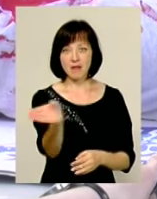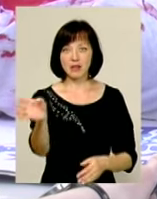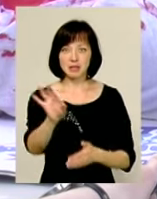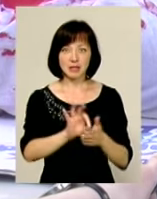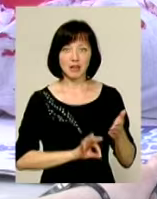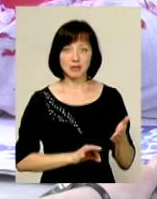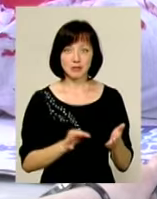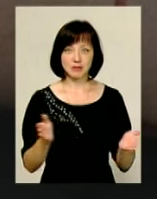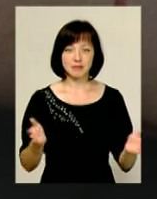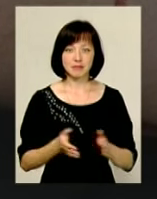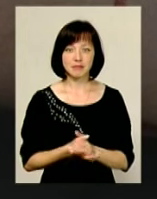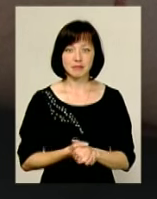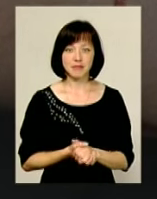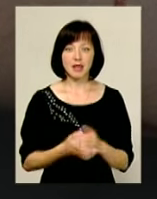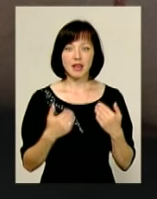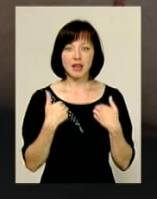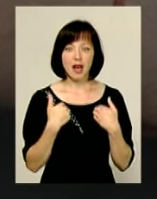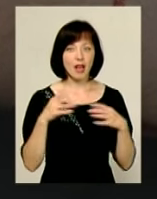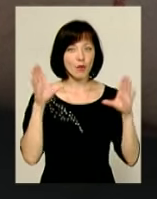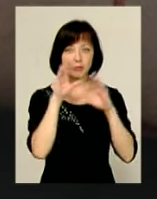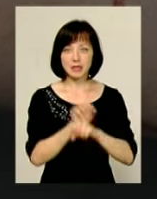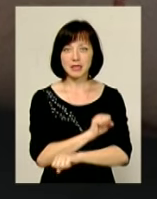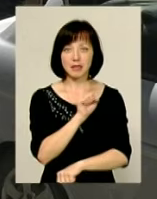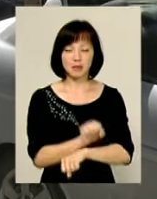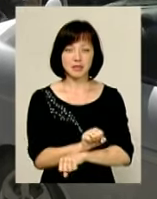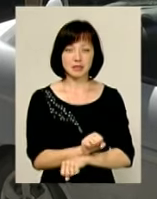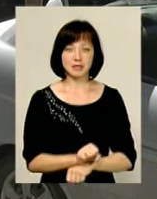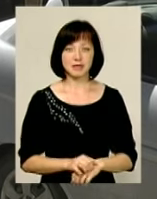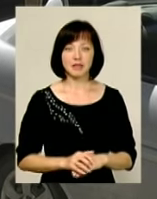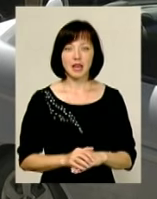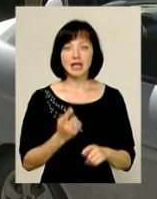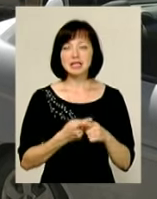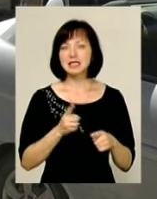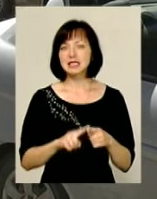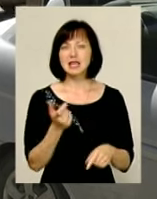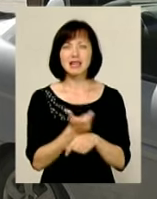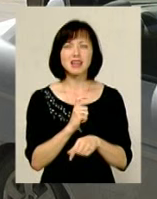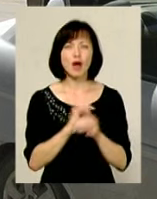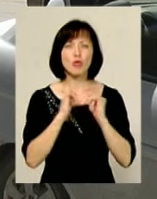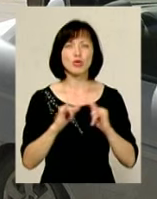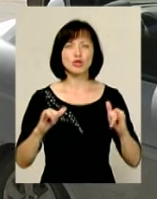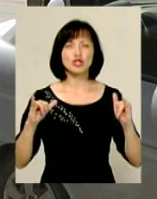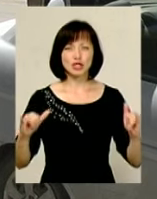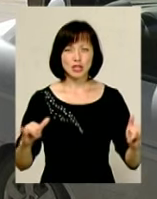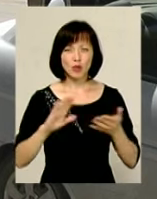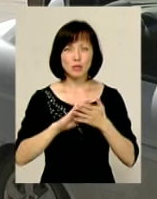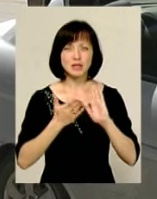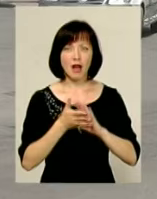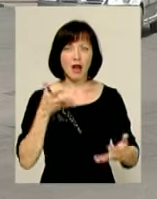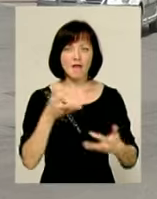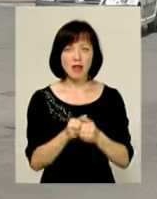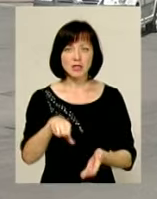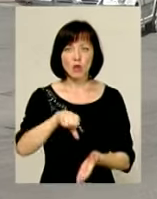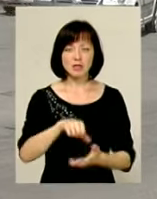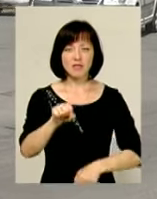сразу поворачивает направо. и я не успел затормозить и влетел в него. Це одні з найпоширеніших сценаріїв дорожньо-транспортних пригод за